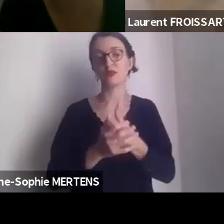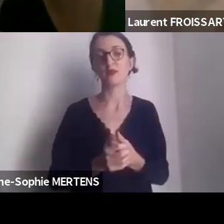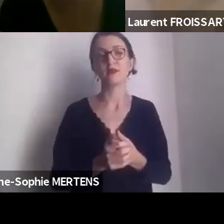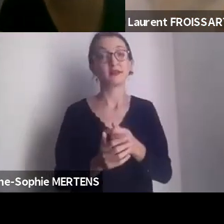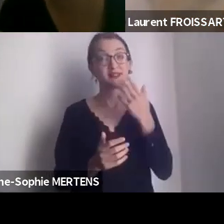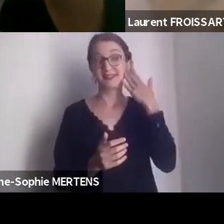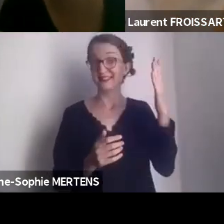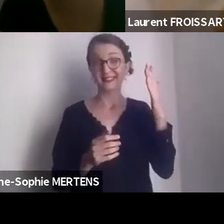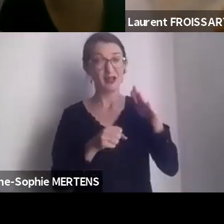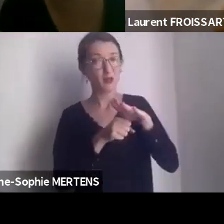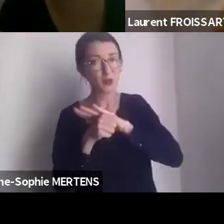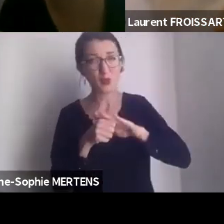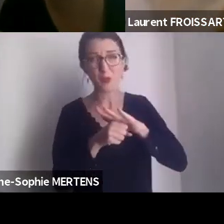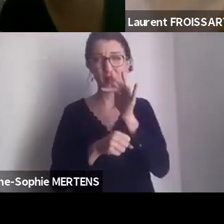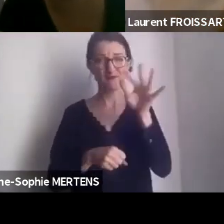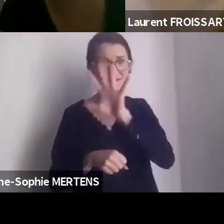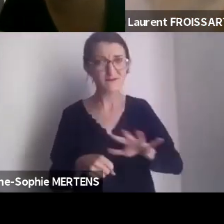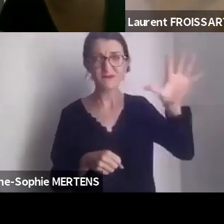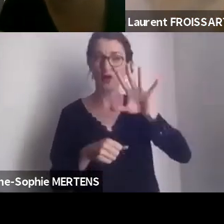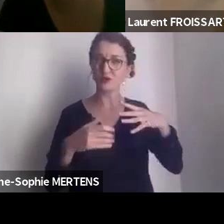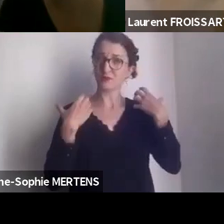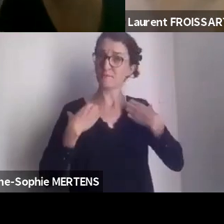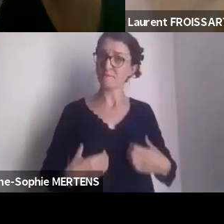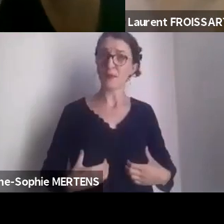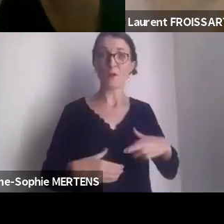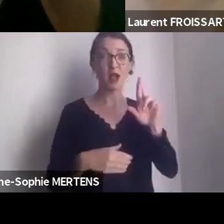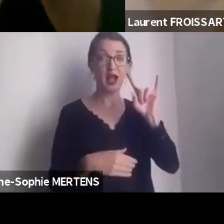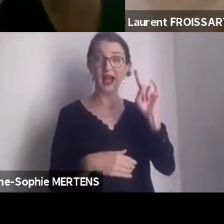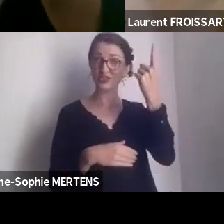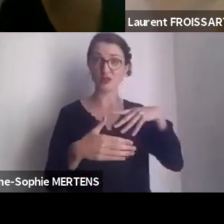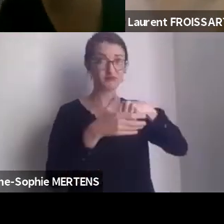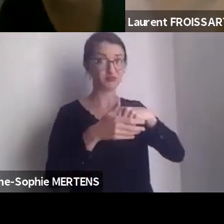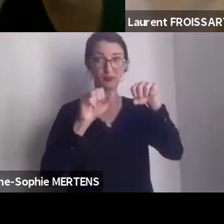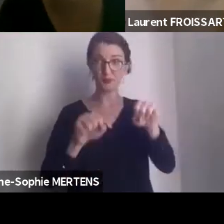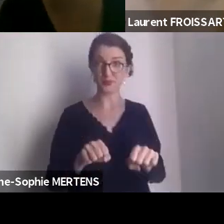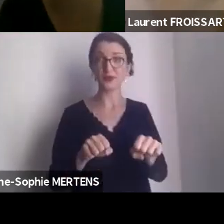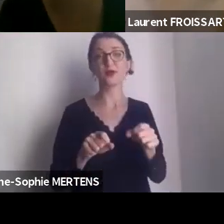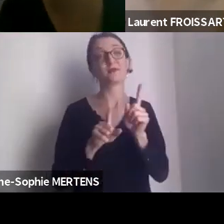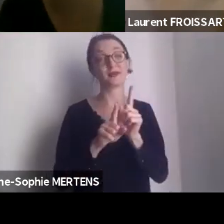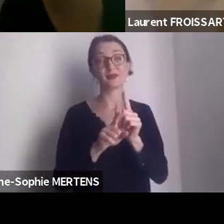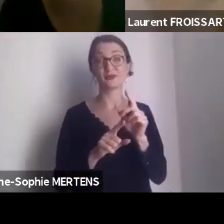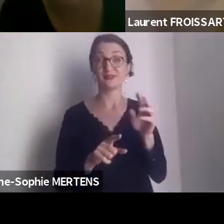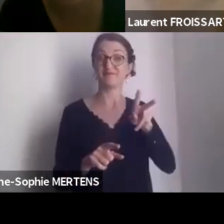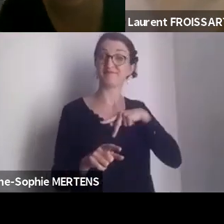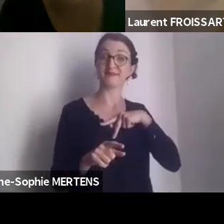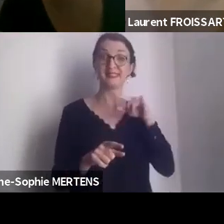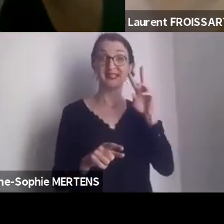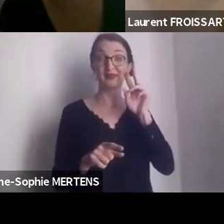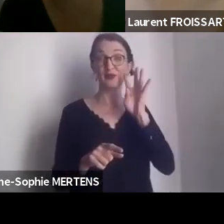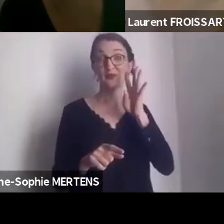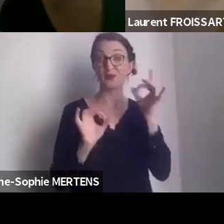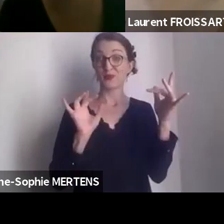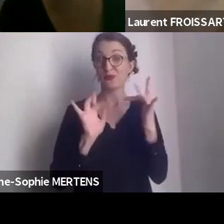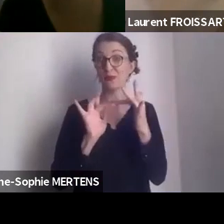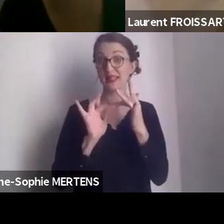tout le réseau HUP, vous êtes tous les bienvenus, vous êtes tous là, on est très heureux, mais ce webinaire fait plus spécifiquement partie de notre programme HUP Academy, qui